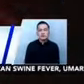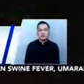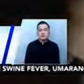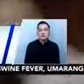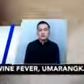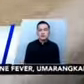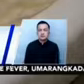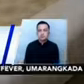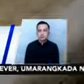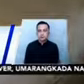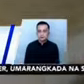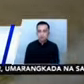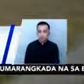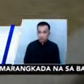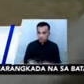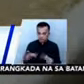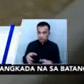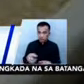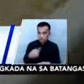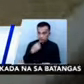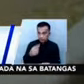Pagkakuha ng senyas ng mga ahente.